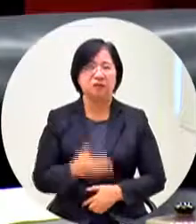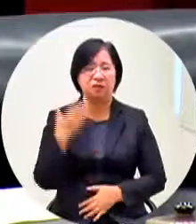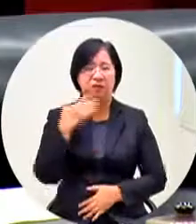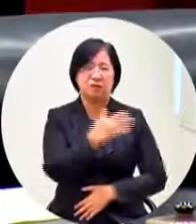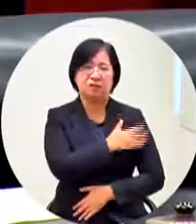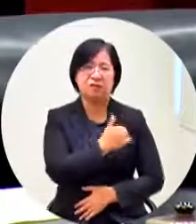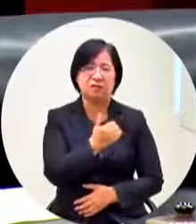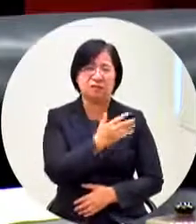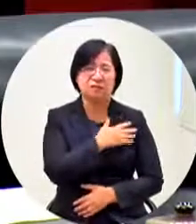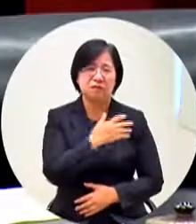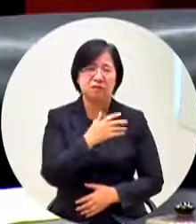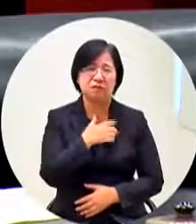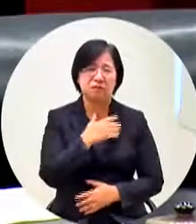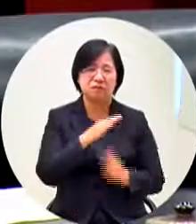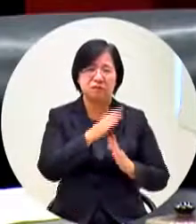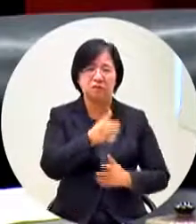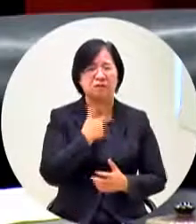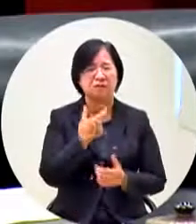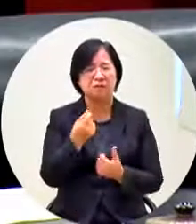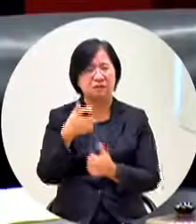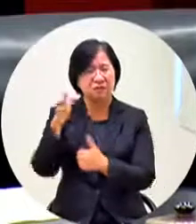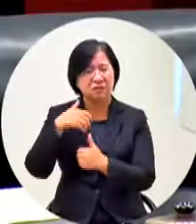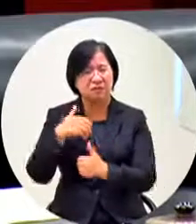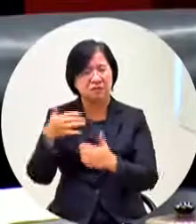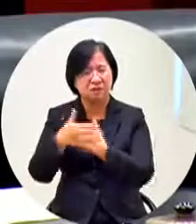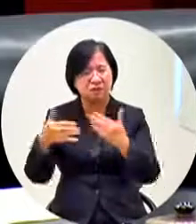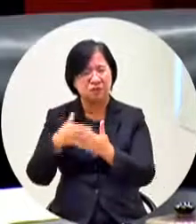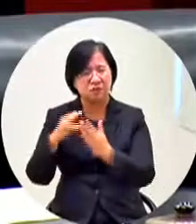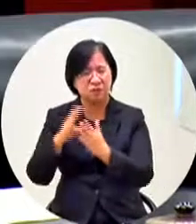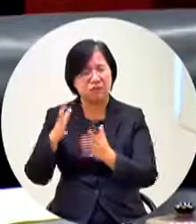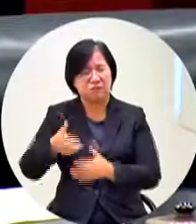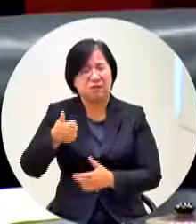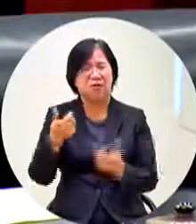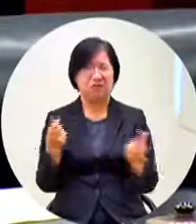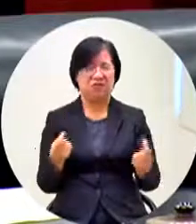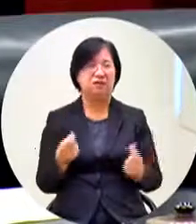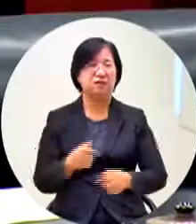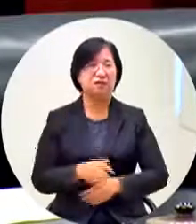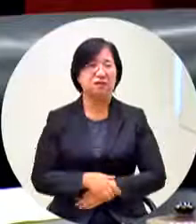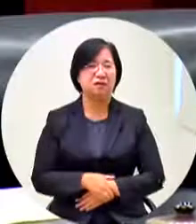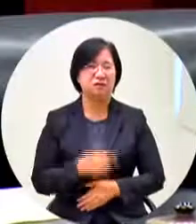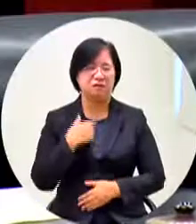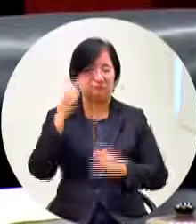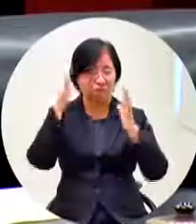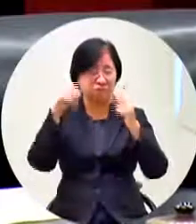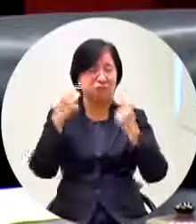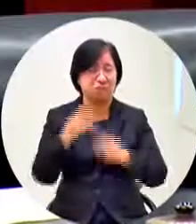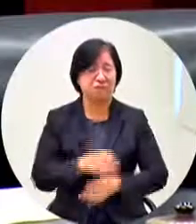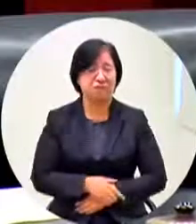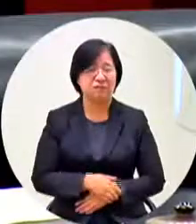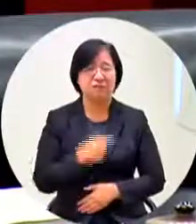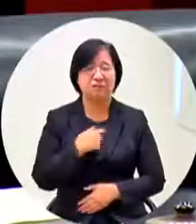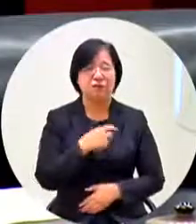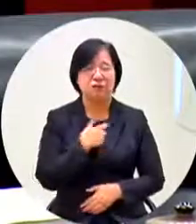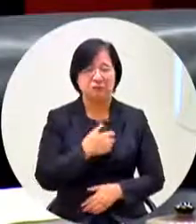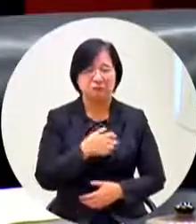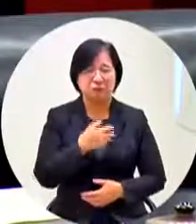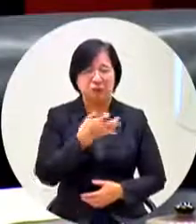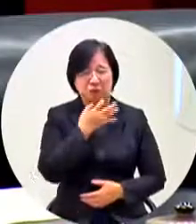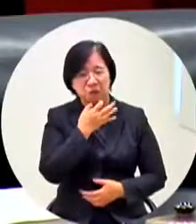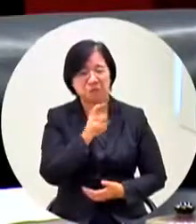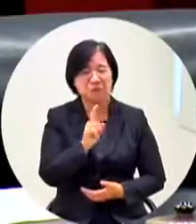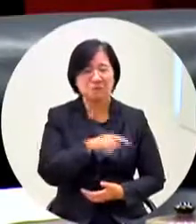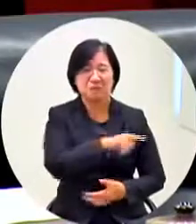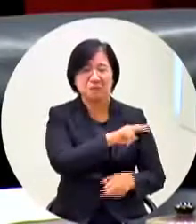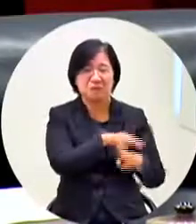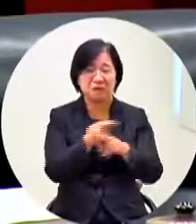吗？也用他的交通局局长吗？这个都正常吧？所以我很担心在座的，你们虽然都是